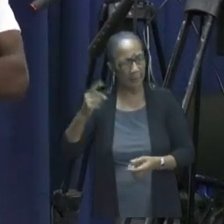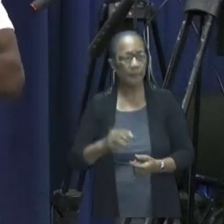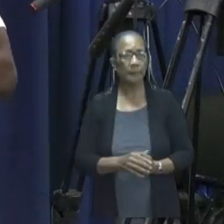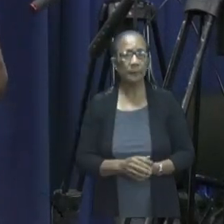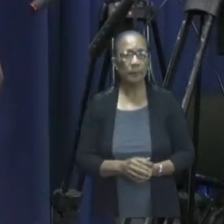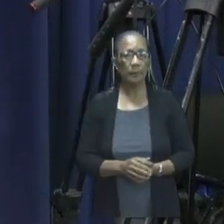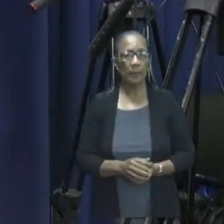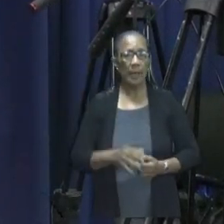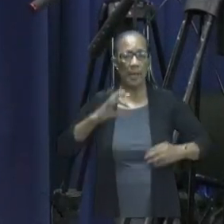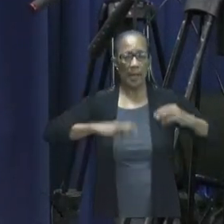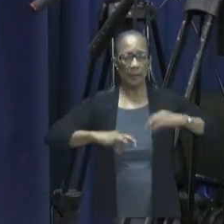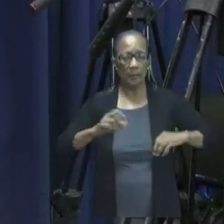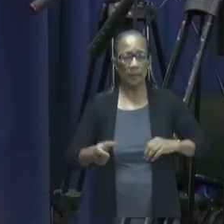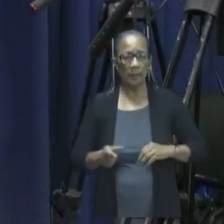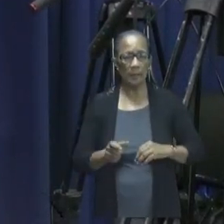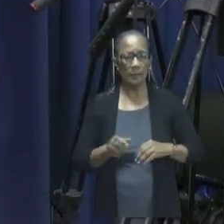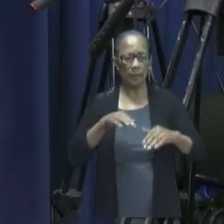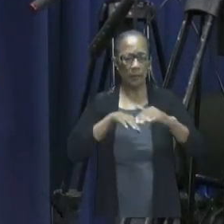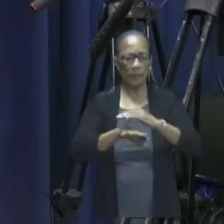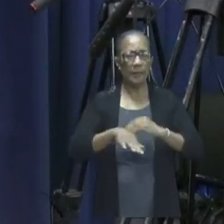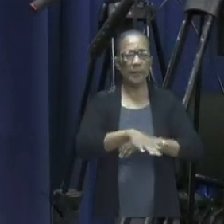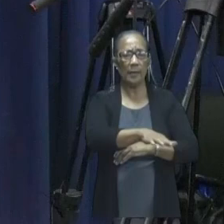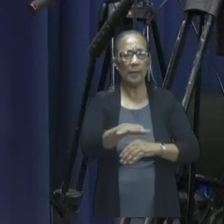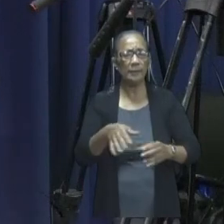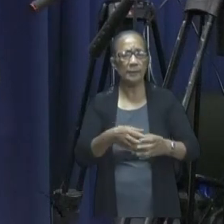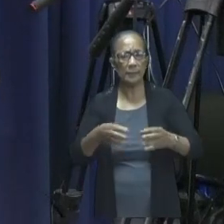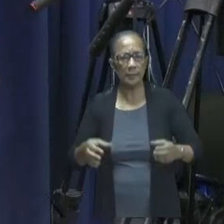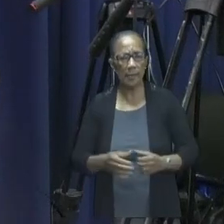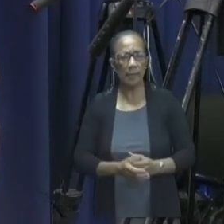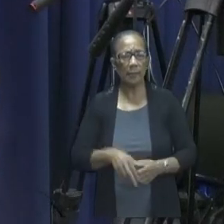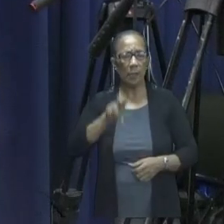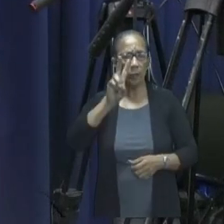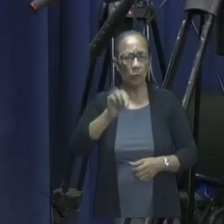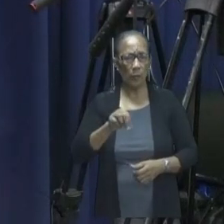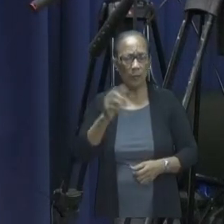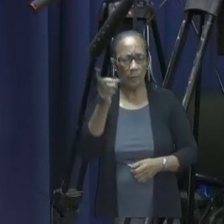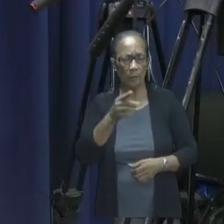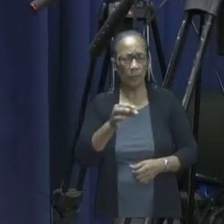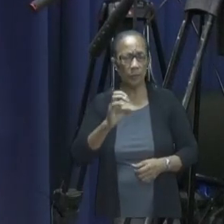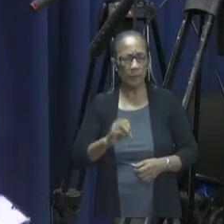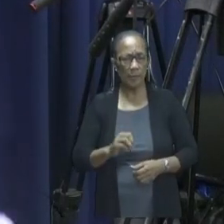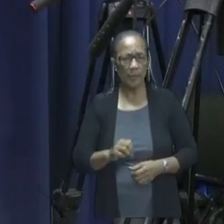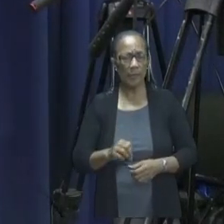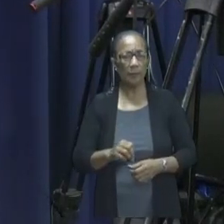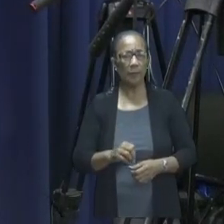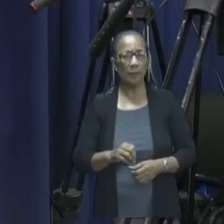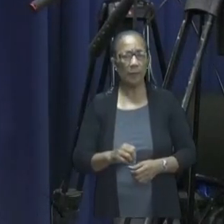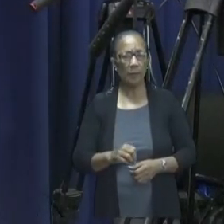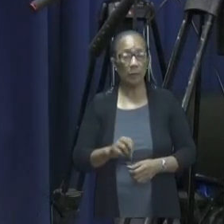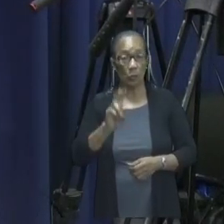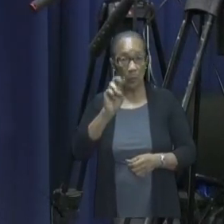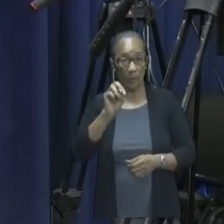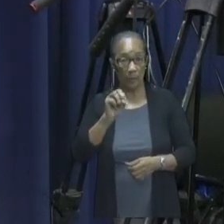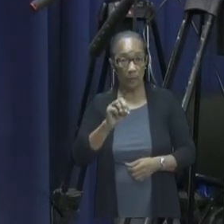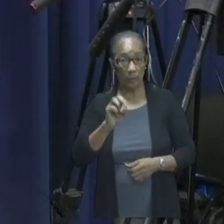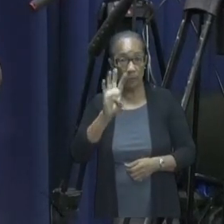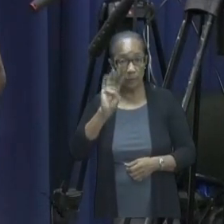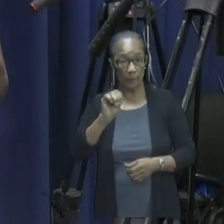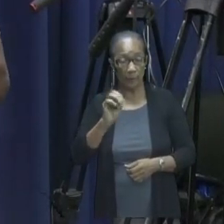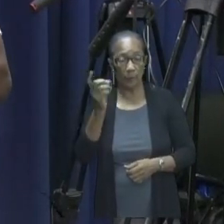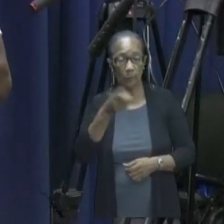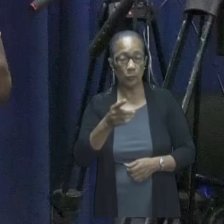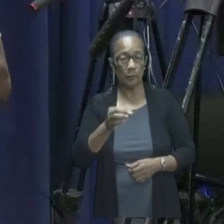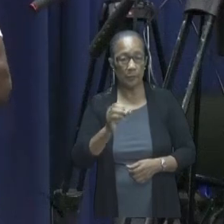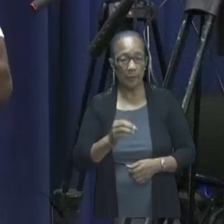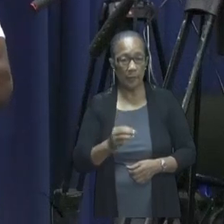minister bidden laarzen zaken die gaf a 20 procent van die ambtenaren is bereid om vrijwillig uit dienst te treden